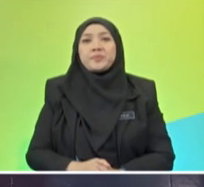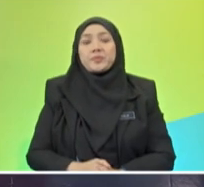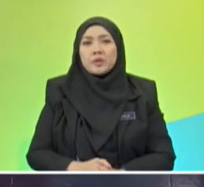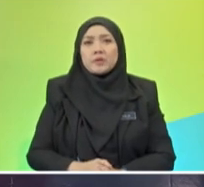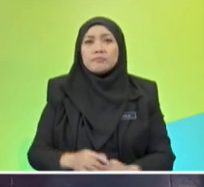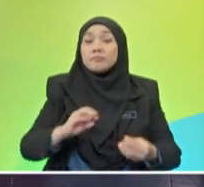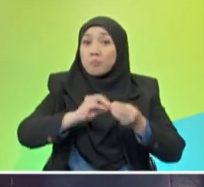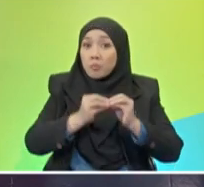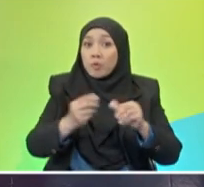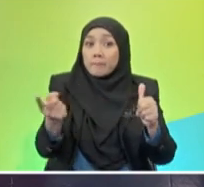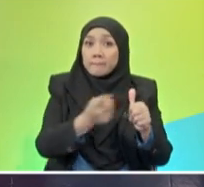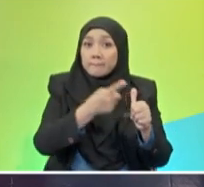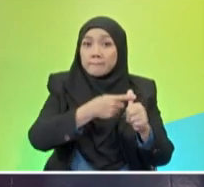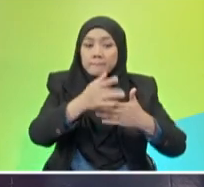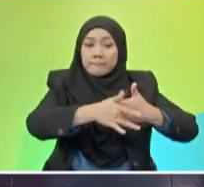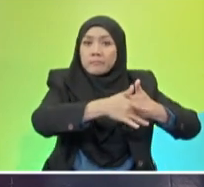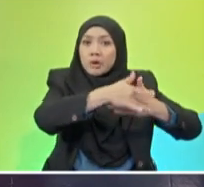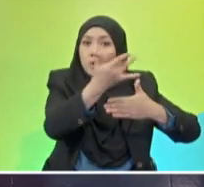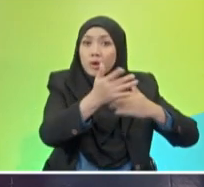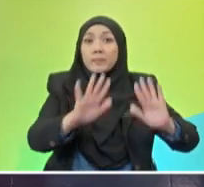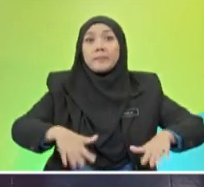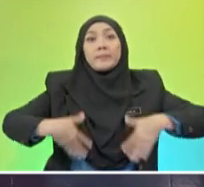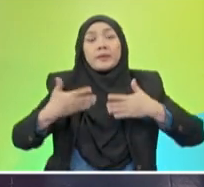pertama, nombor... Dia punya lagu tadi kita ingat.